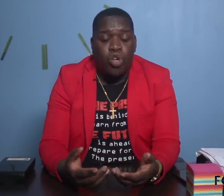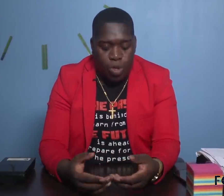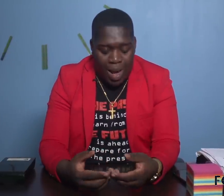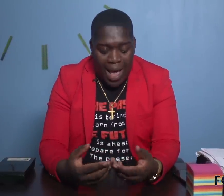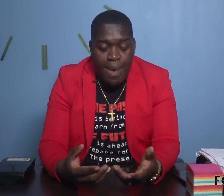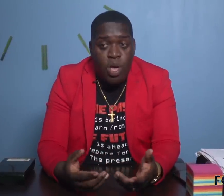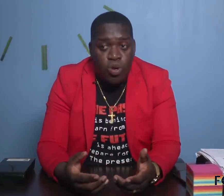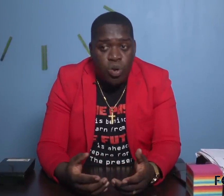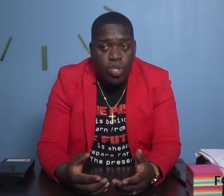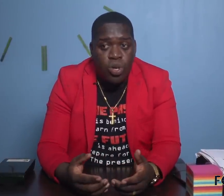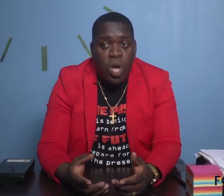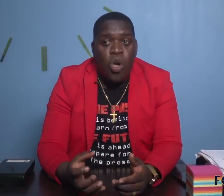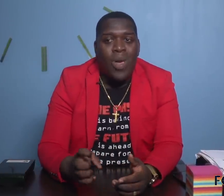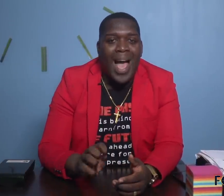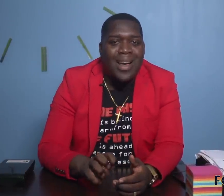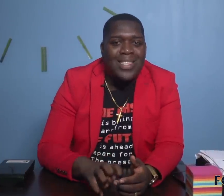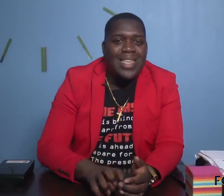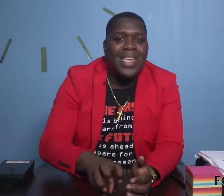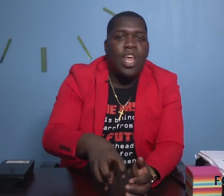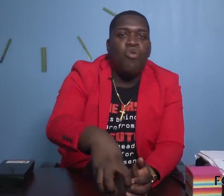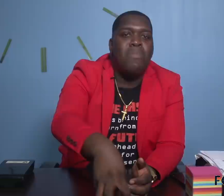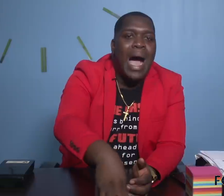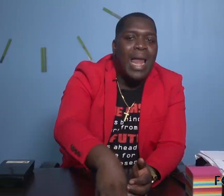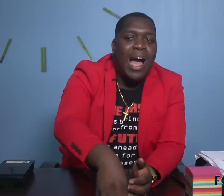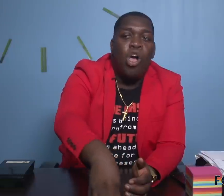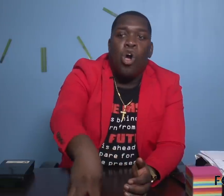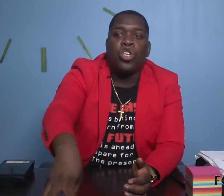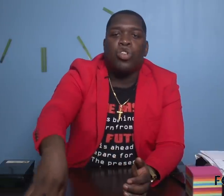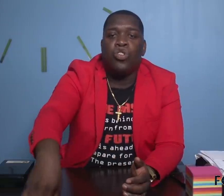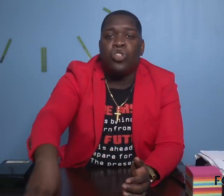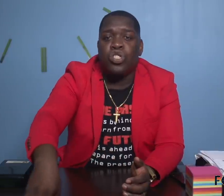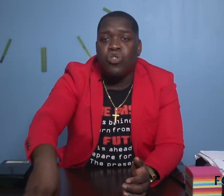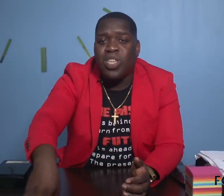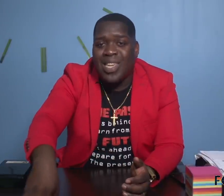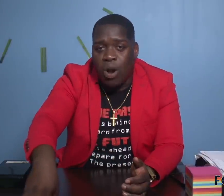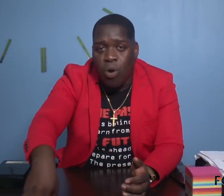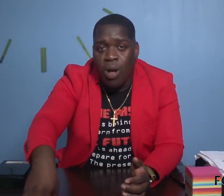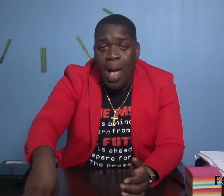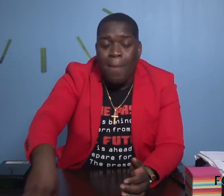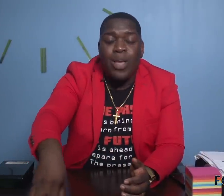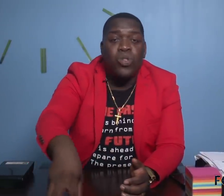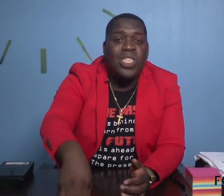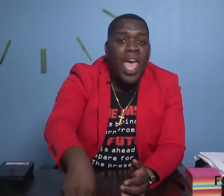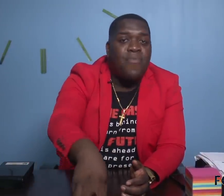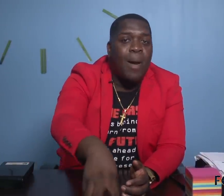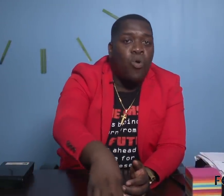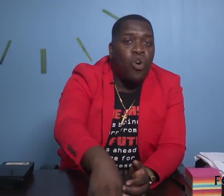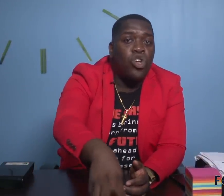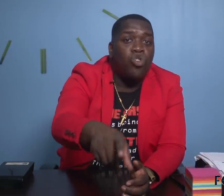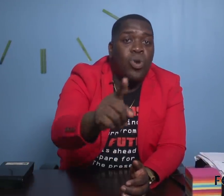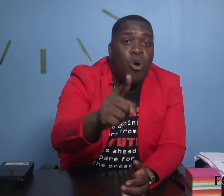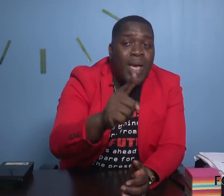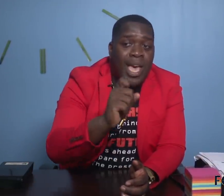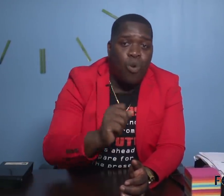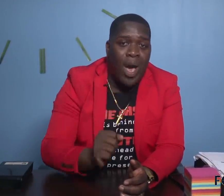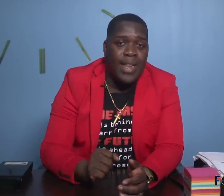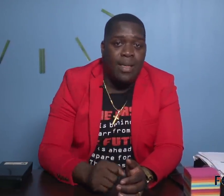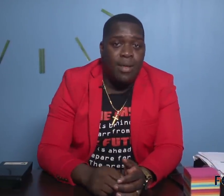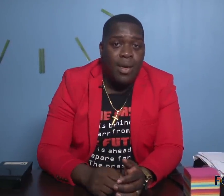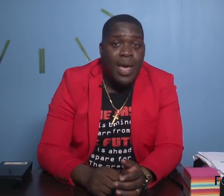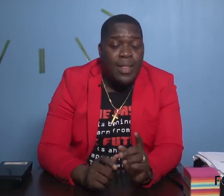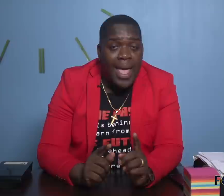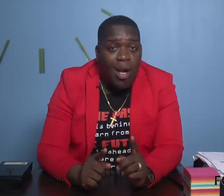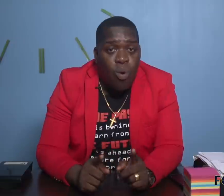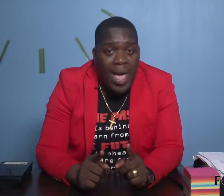ye koso wan hebi koso. We aksi sene yu bala, oso no so yu sisa kong. Ma you say if yamu kode oso una umeke